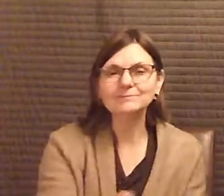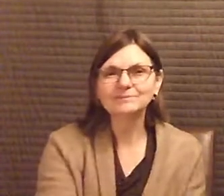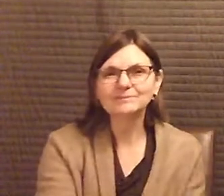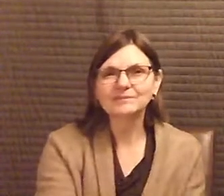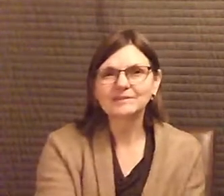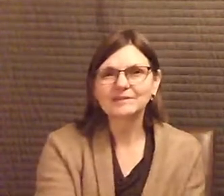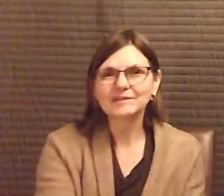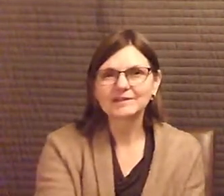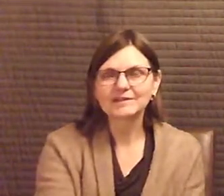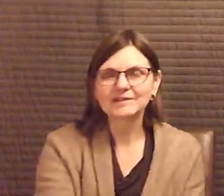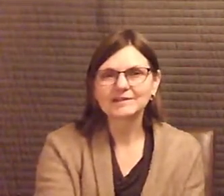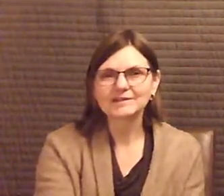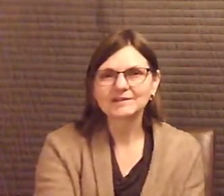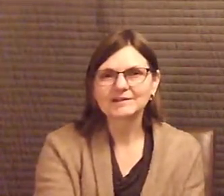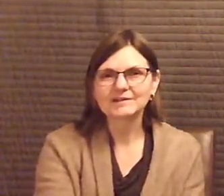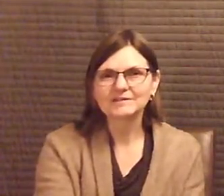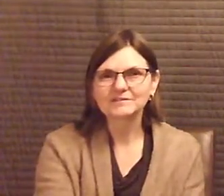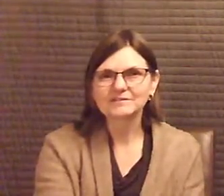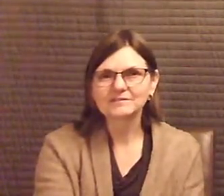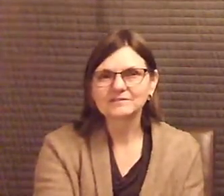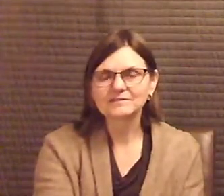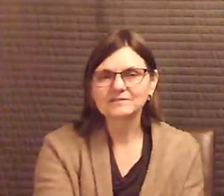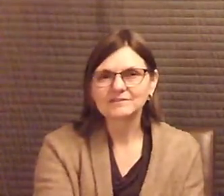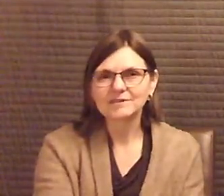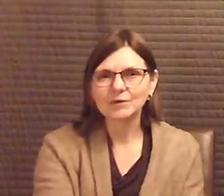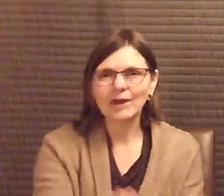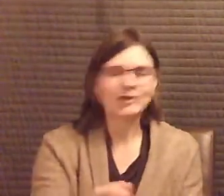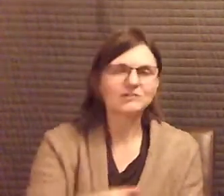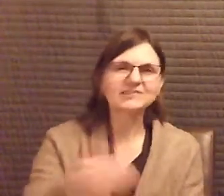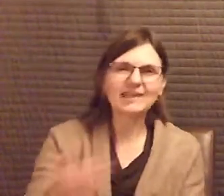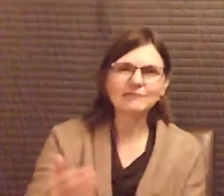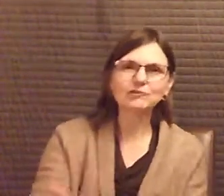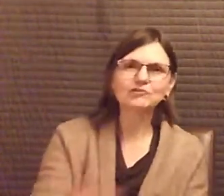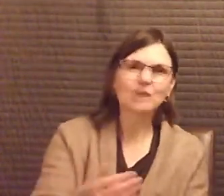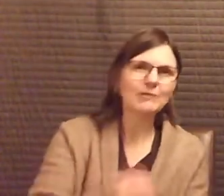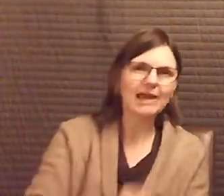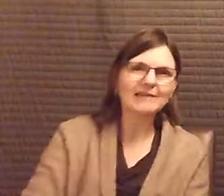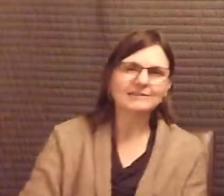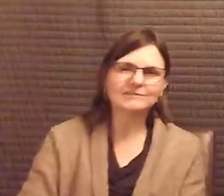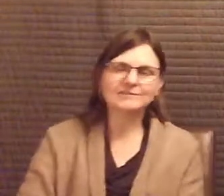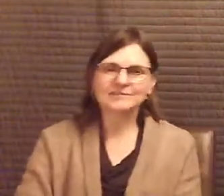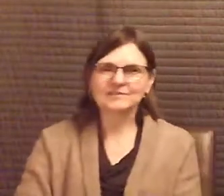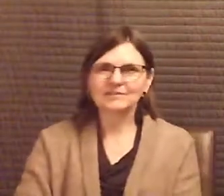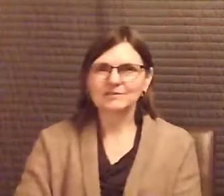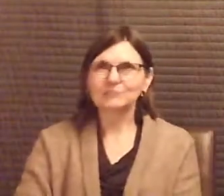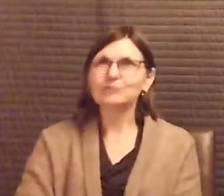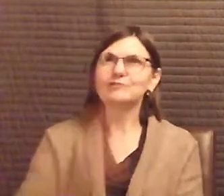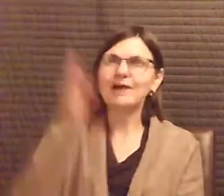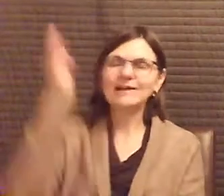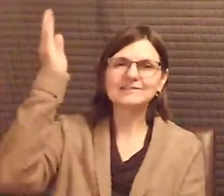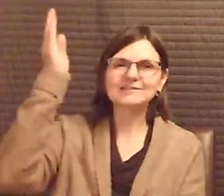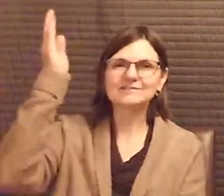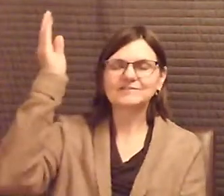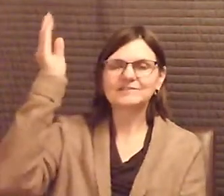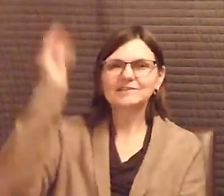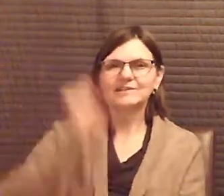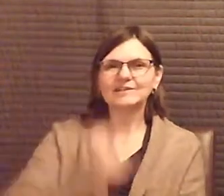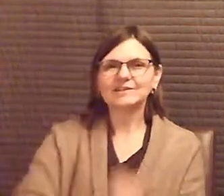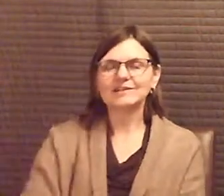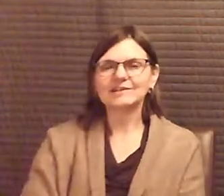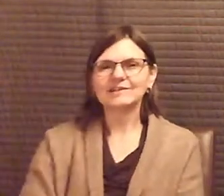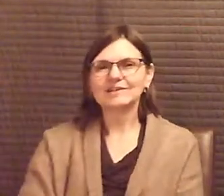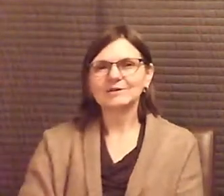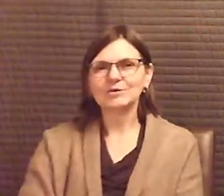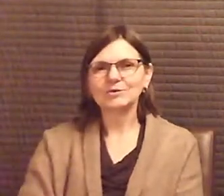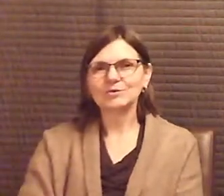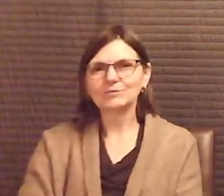howie moet klein-fles is tieve wij een steven is zou belijden die voor de vader voor de vader hou ik